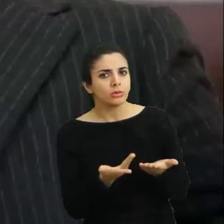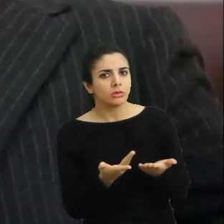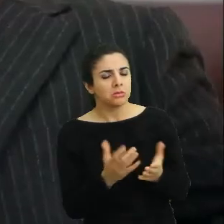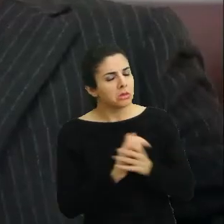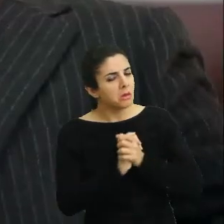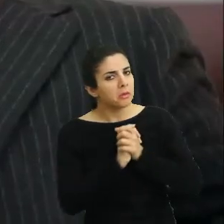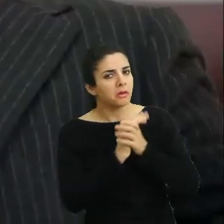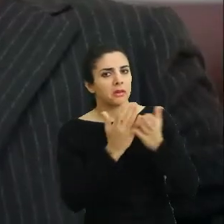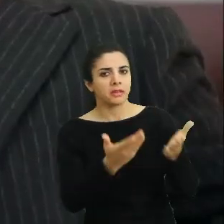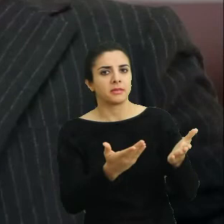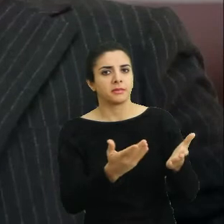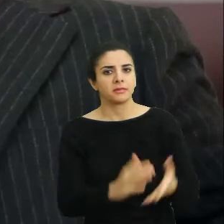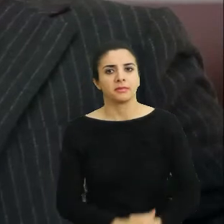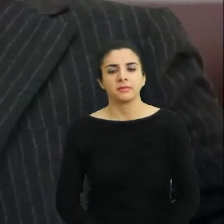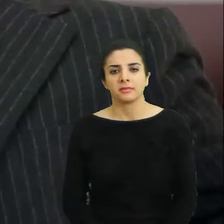Bravo.